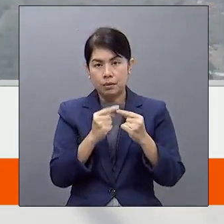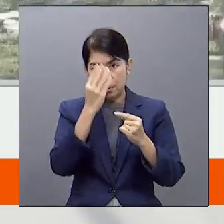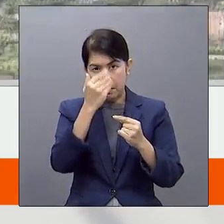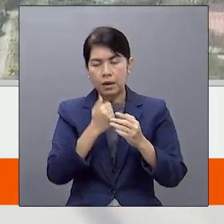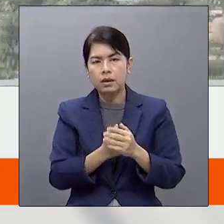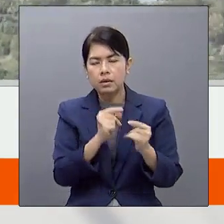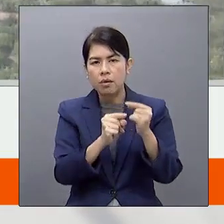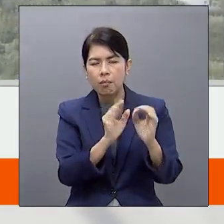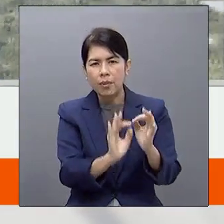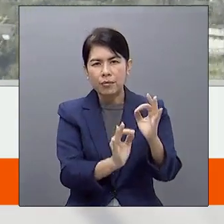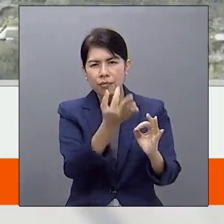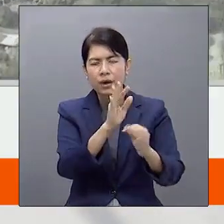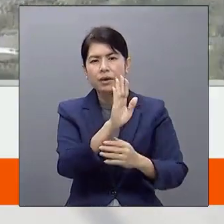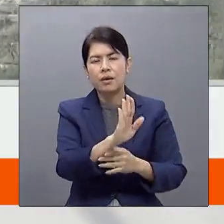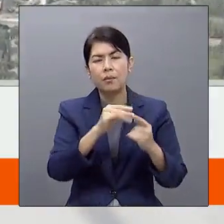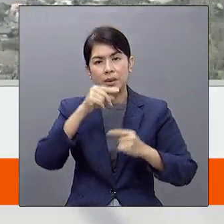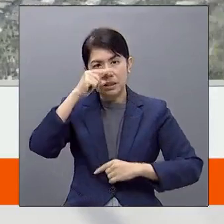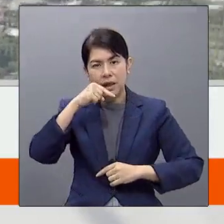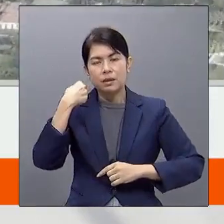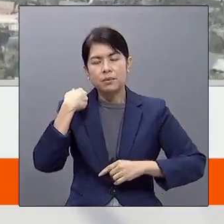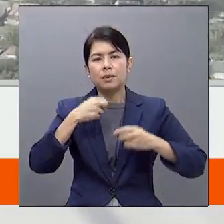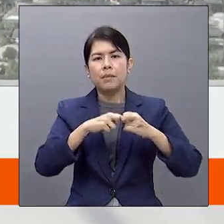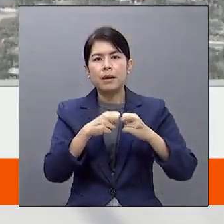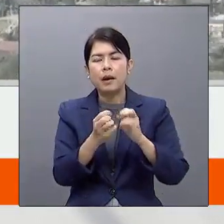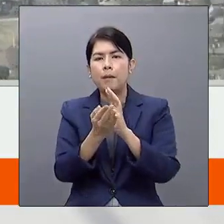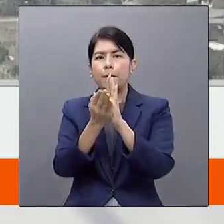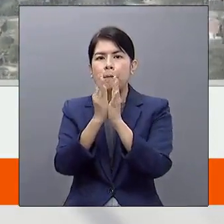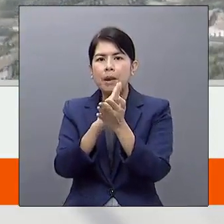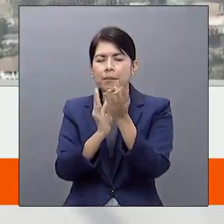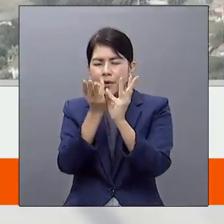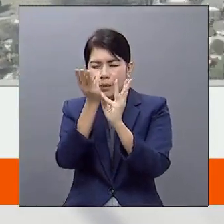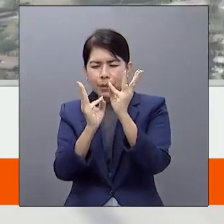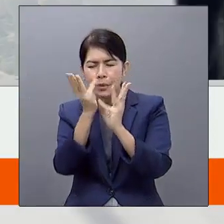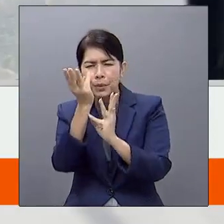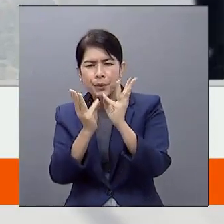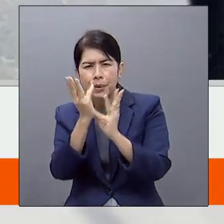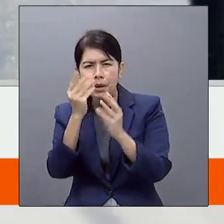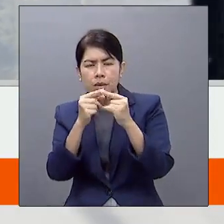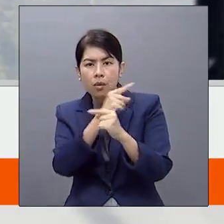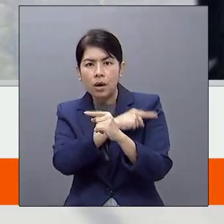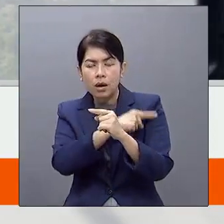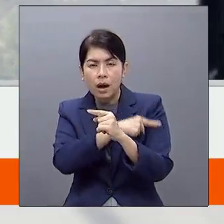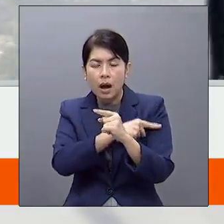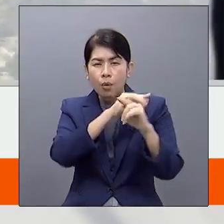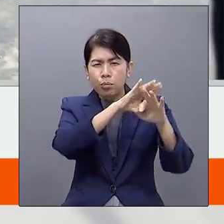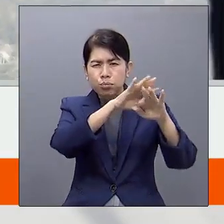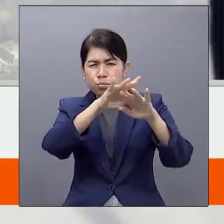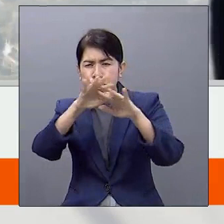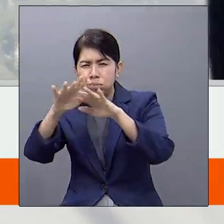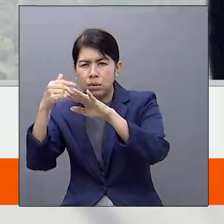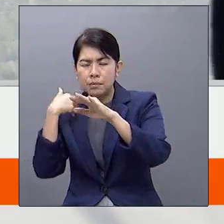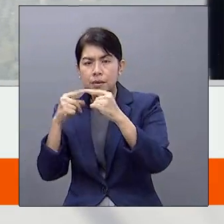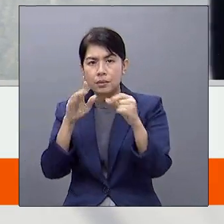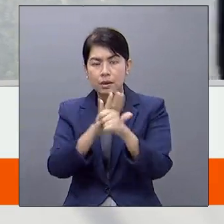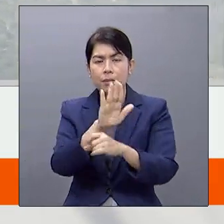ไฟในประเทศที่เป็นแหล่งกำเนิดของมลพิษที่ปกคลุมกันอยู่นะครับโดยพิจารณาดูจาก